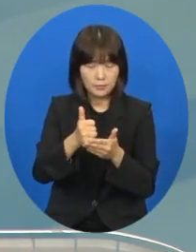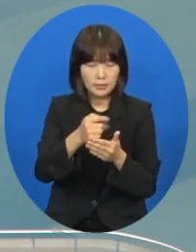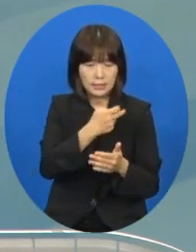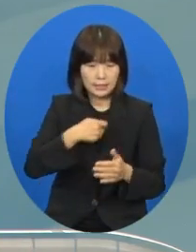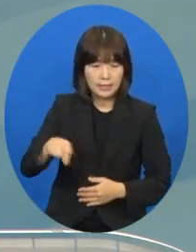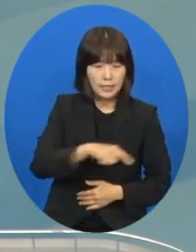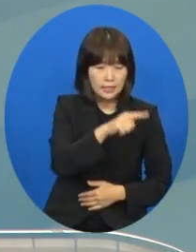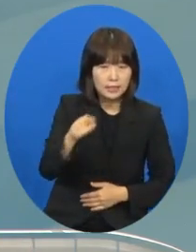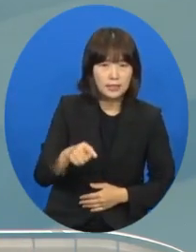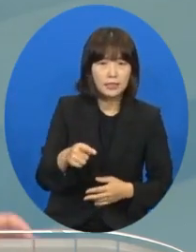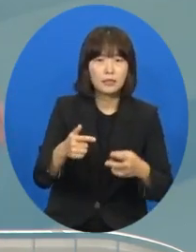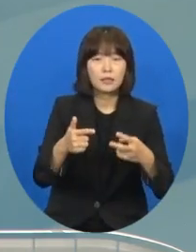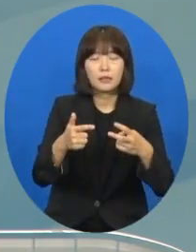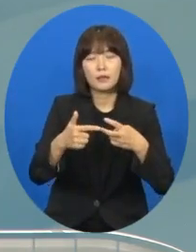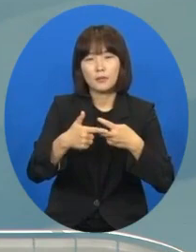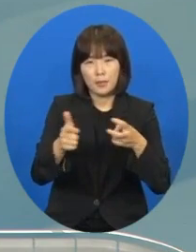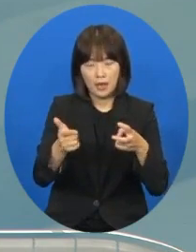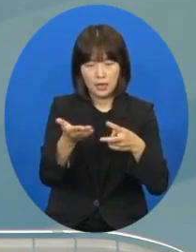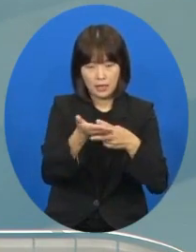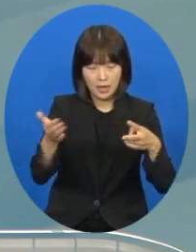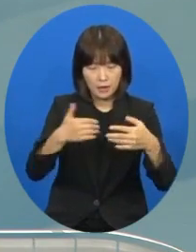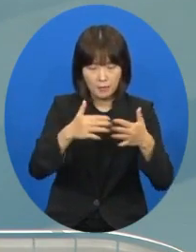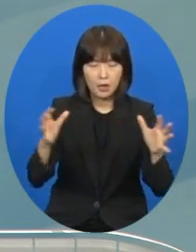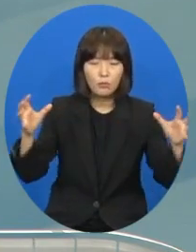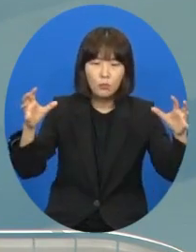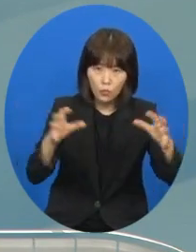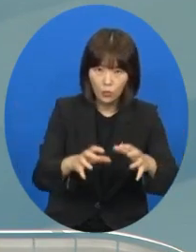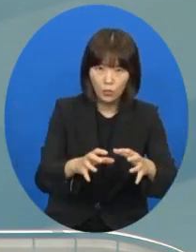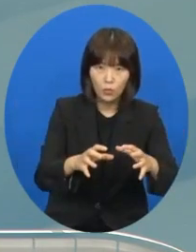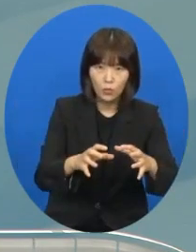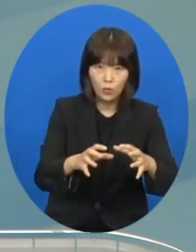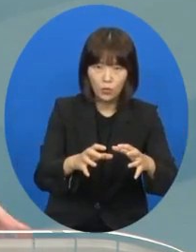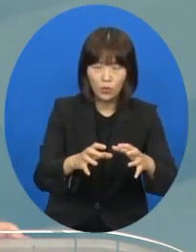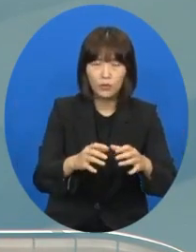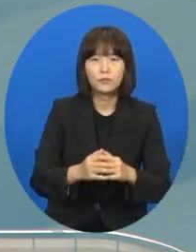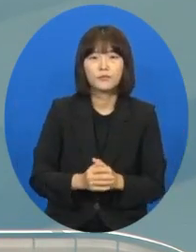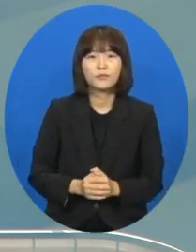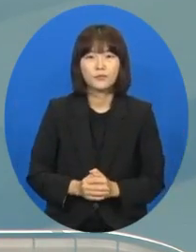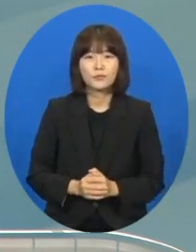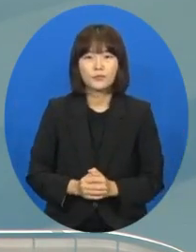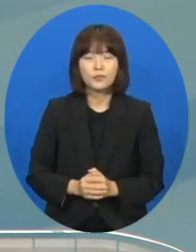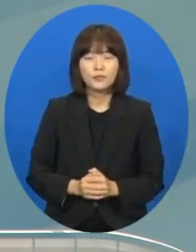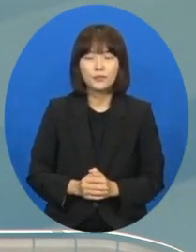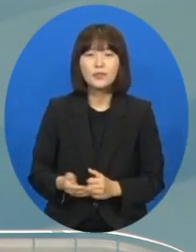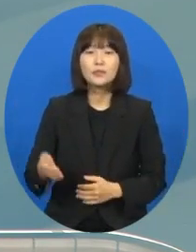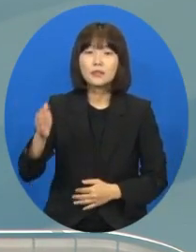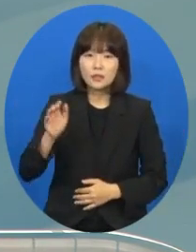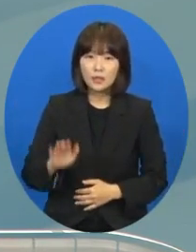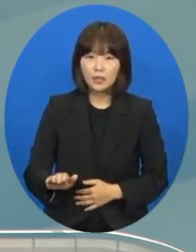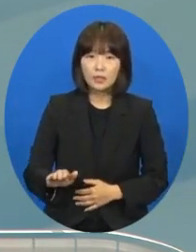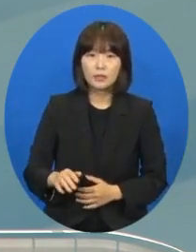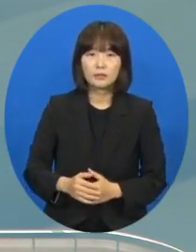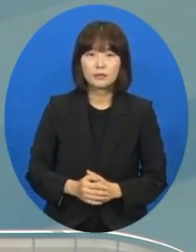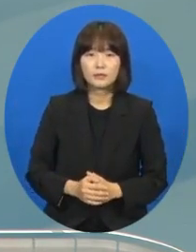마가다락방에 모였어요. 성령을 주신다니까 모인 거죠. 그런데